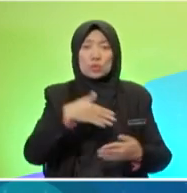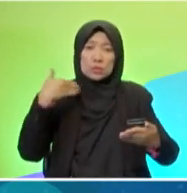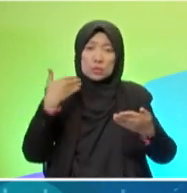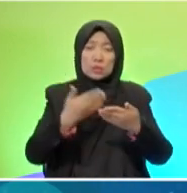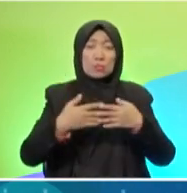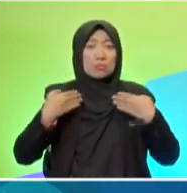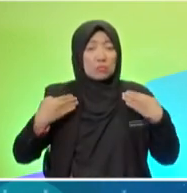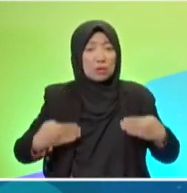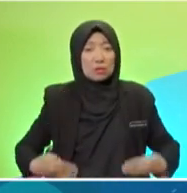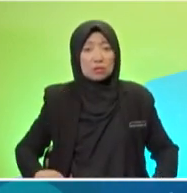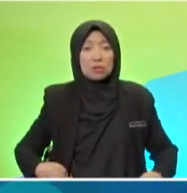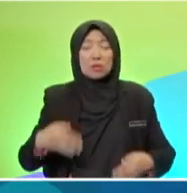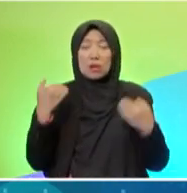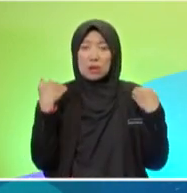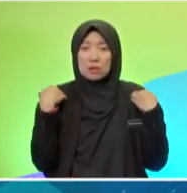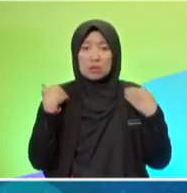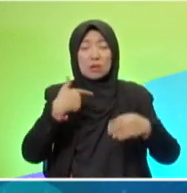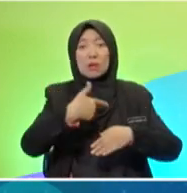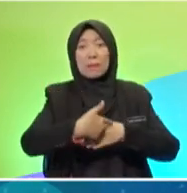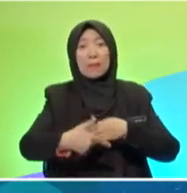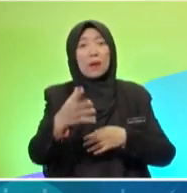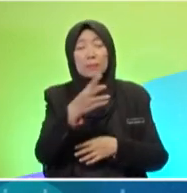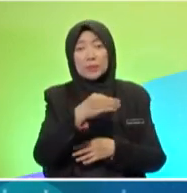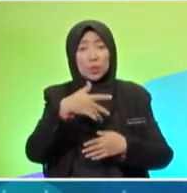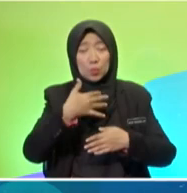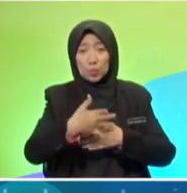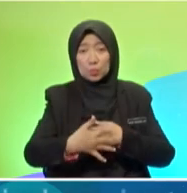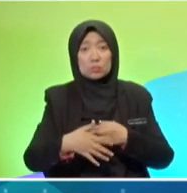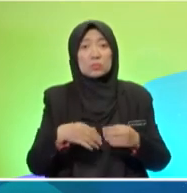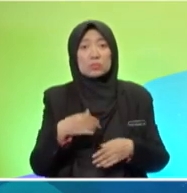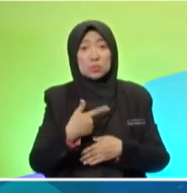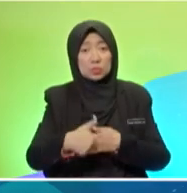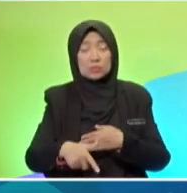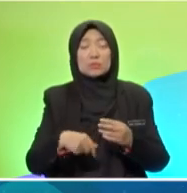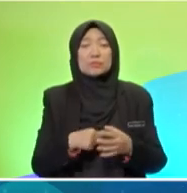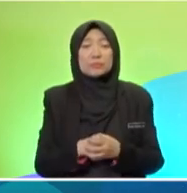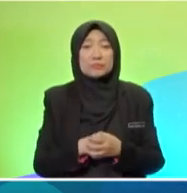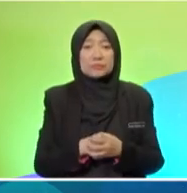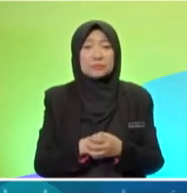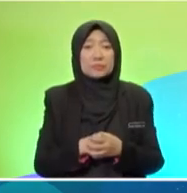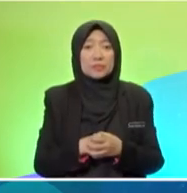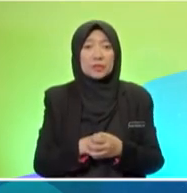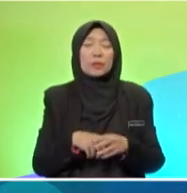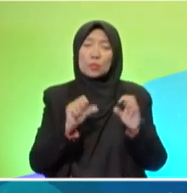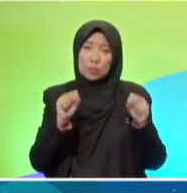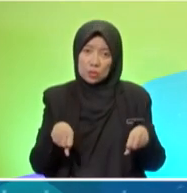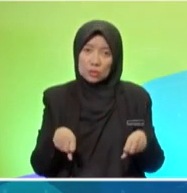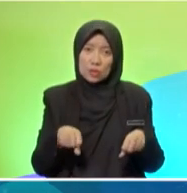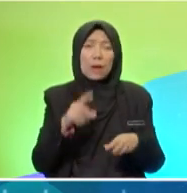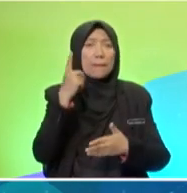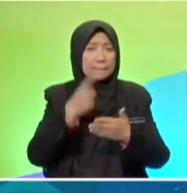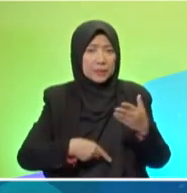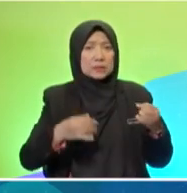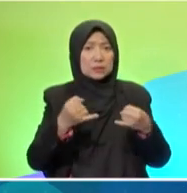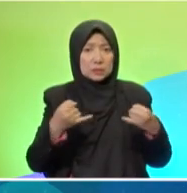menjadi lebam-lebam dan luka dalam situasi rame itu tadi boleh tak seimbang begitu Apa jenis